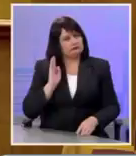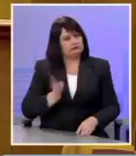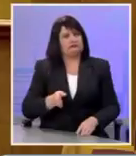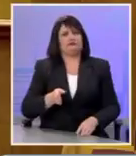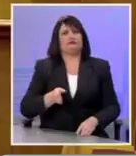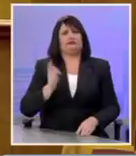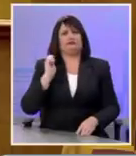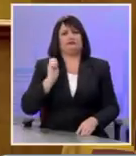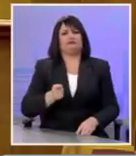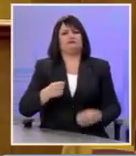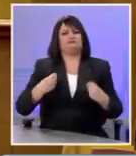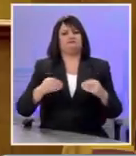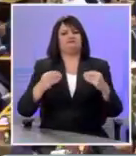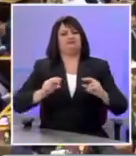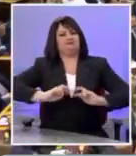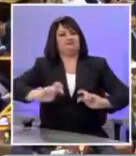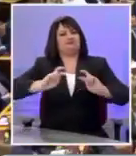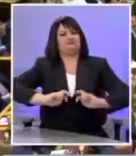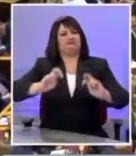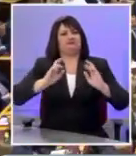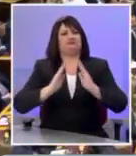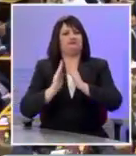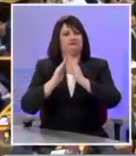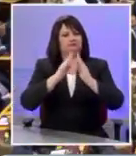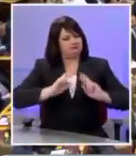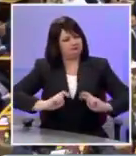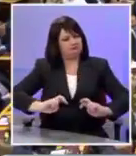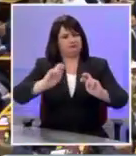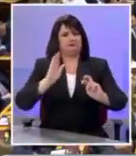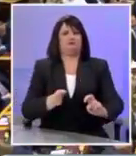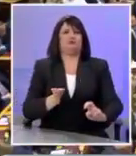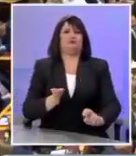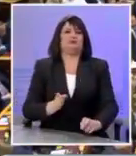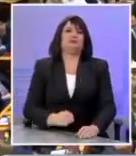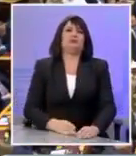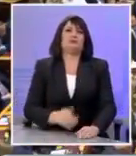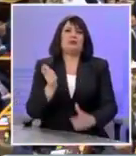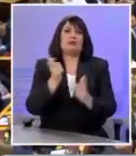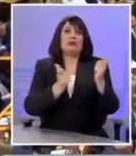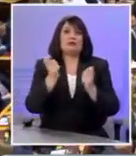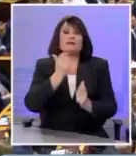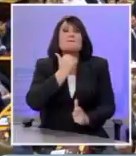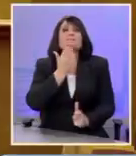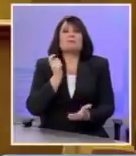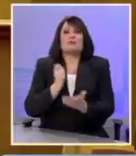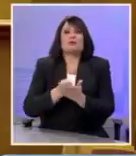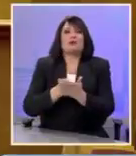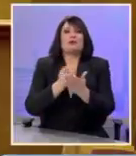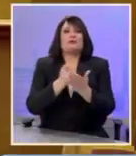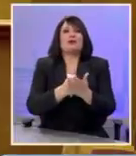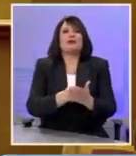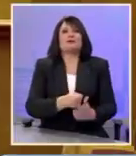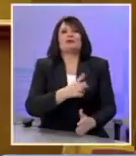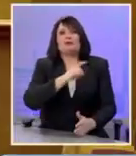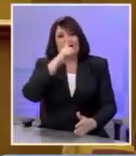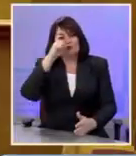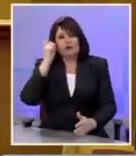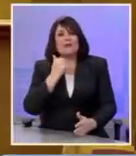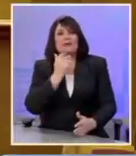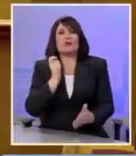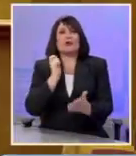πληστηριασμούς. Έγιναν εφιάλτης για κάθε δανειολήπτη που αντιμετωπίζει δυσκολίες.